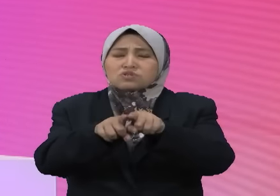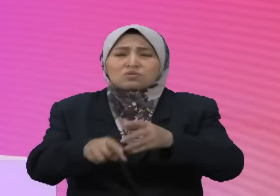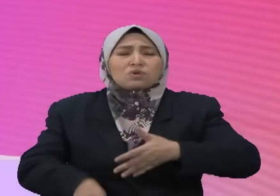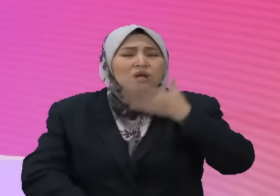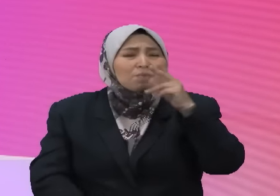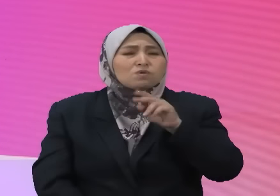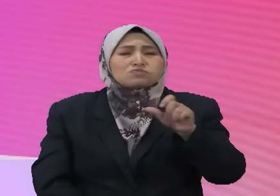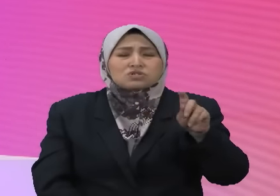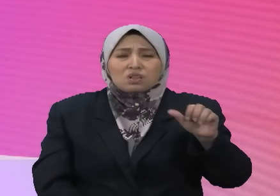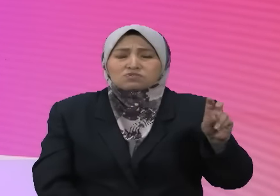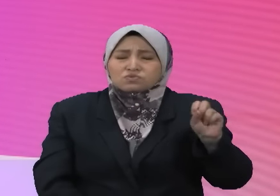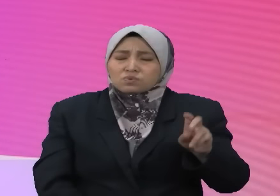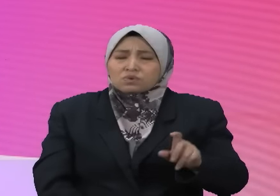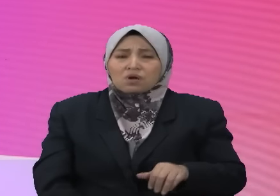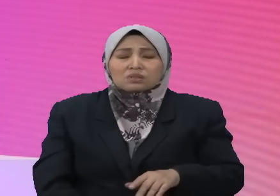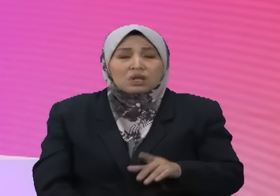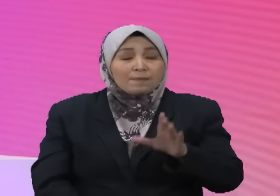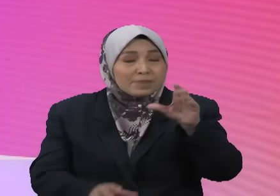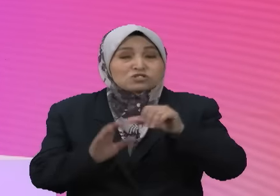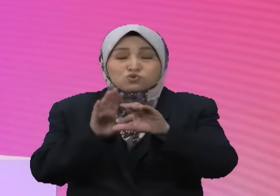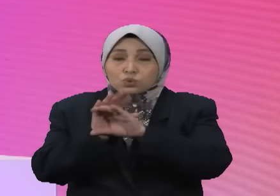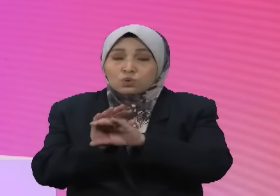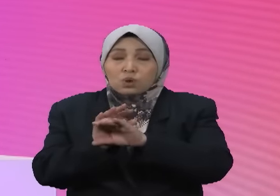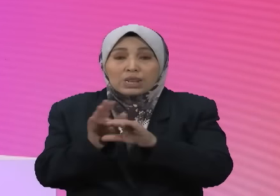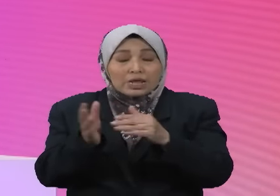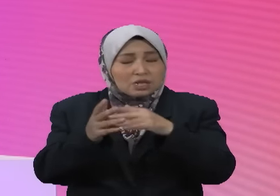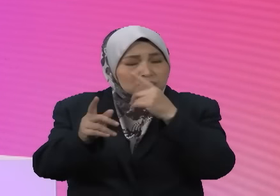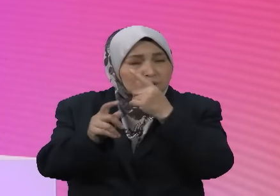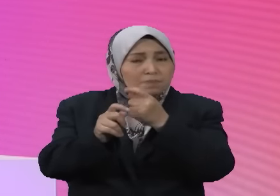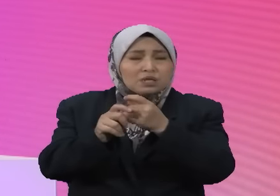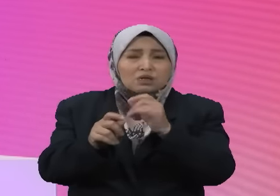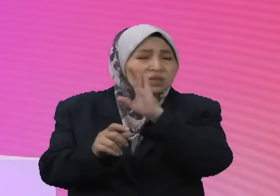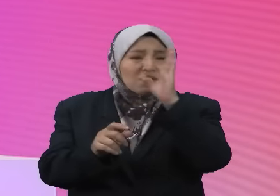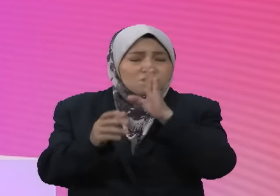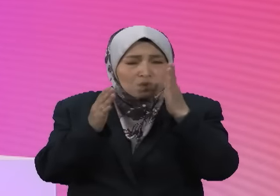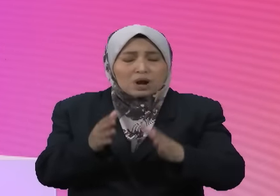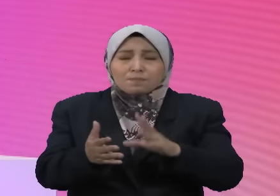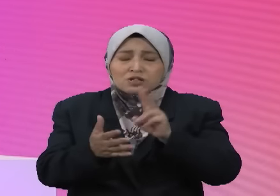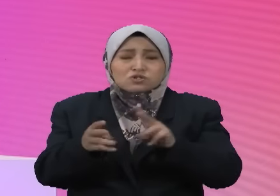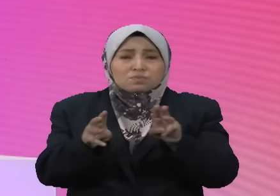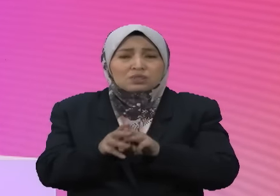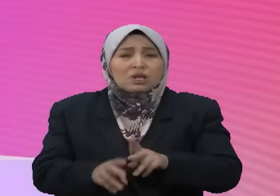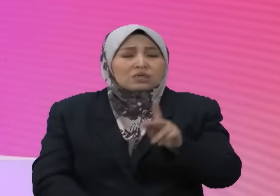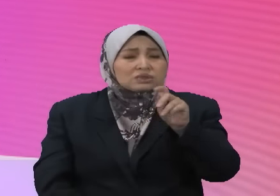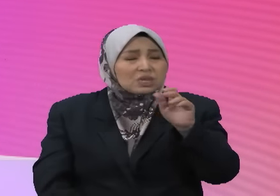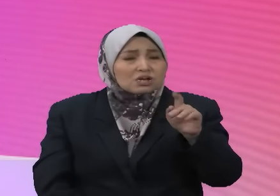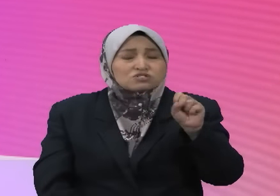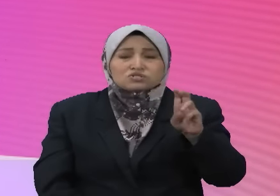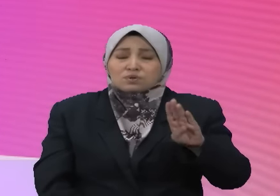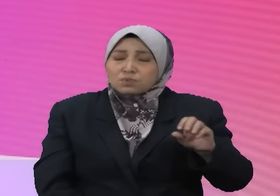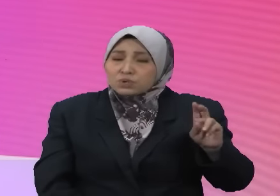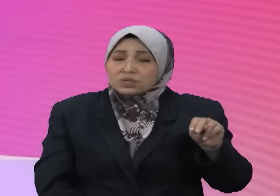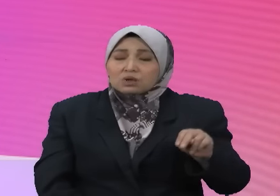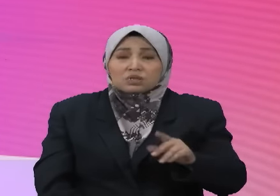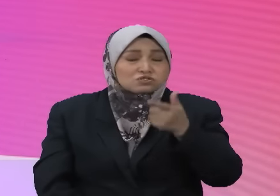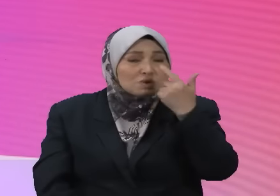unzilas surah dia ambil contoh lagi lagi tempat yang tak pernah-pernah orang baca macam tulah taksibun okey